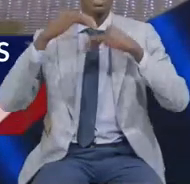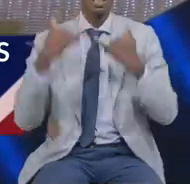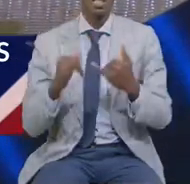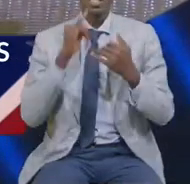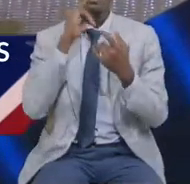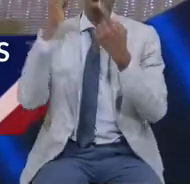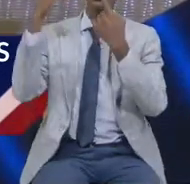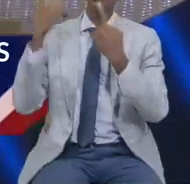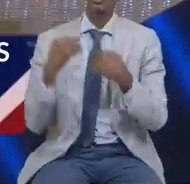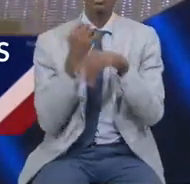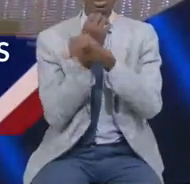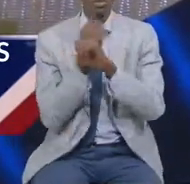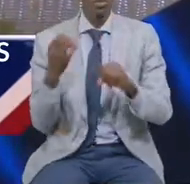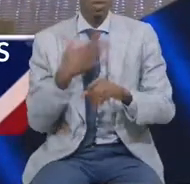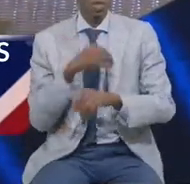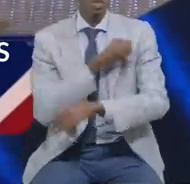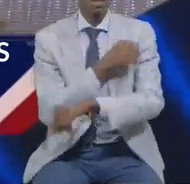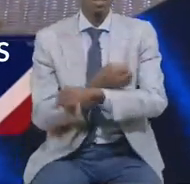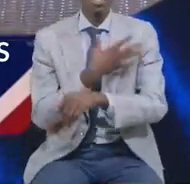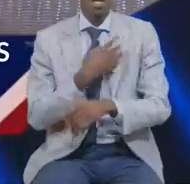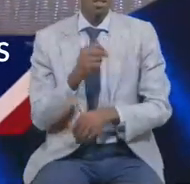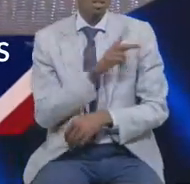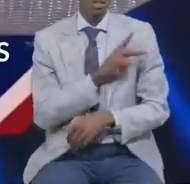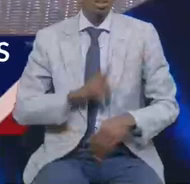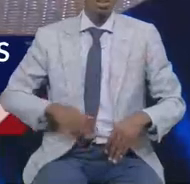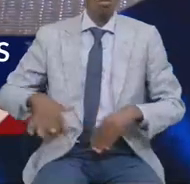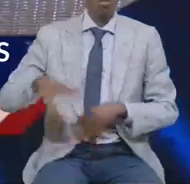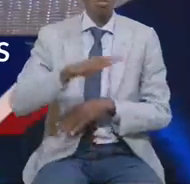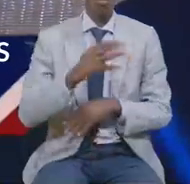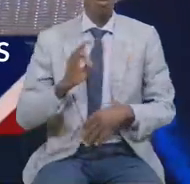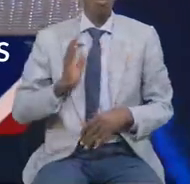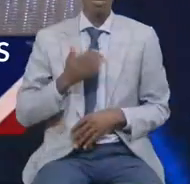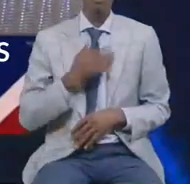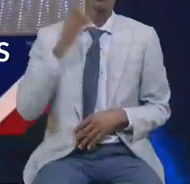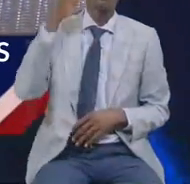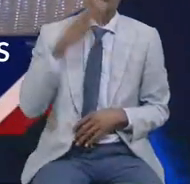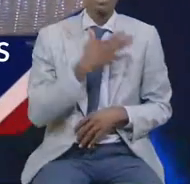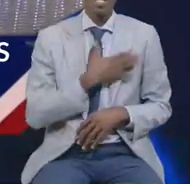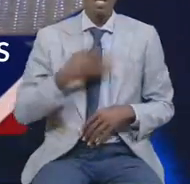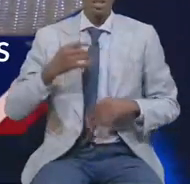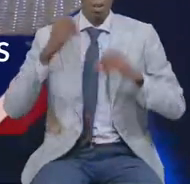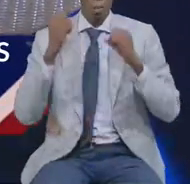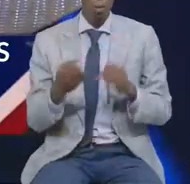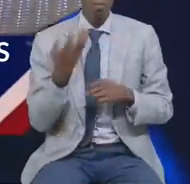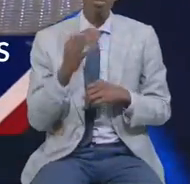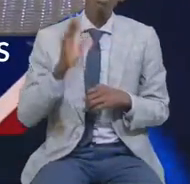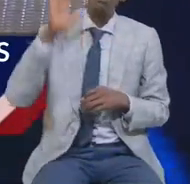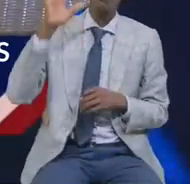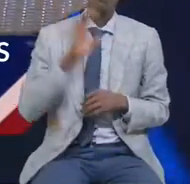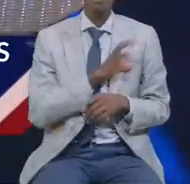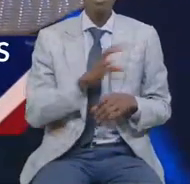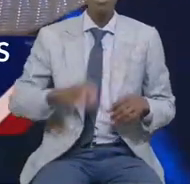salut est arrivé et la puissance et le règne de notre Dieu et l'autorité de son